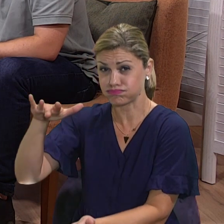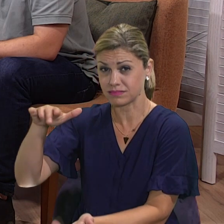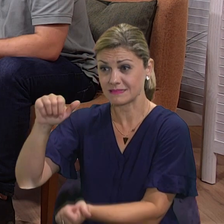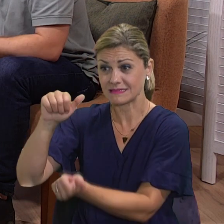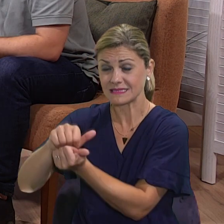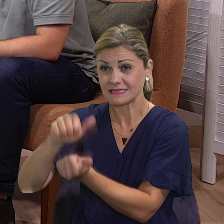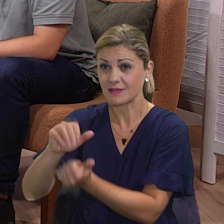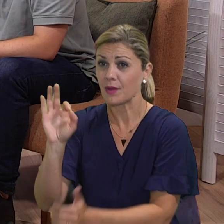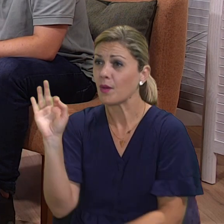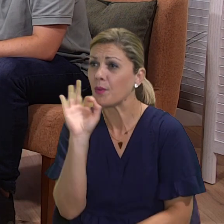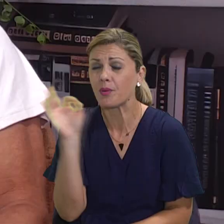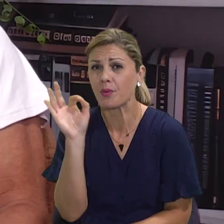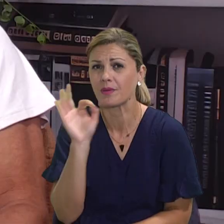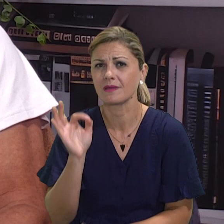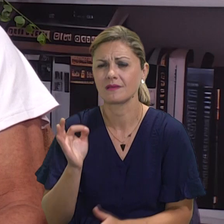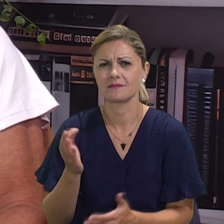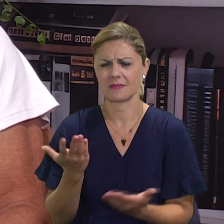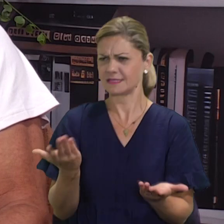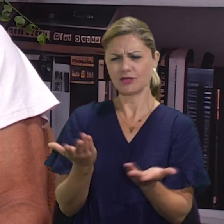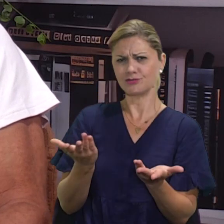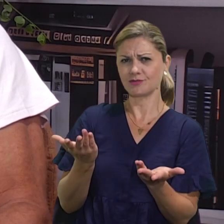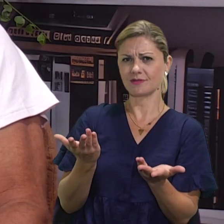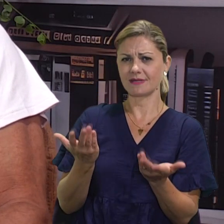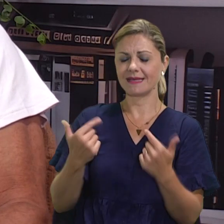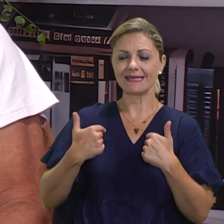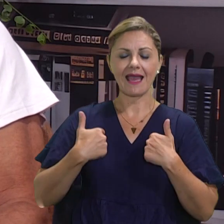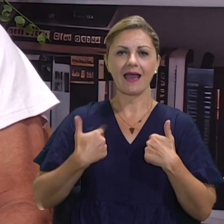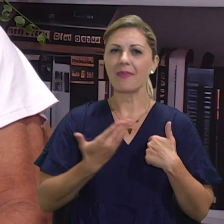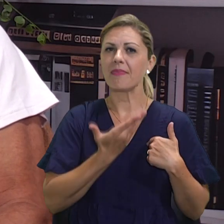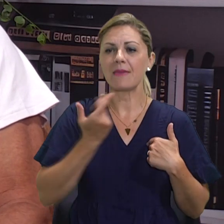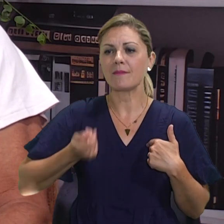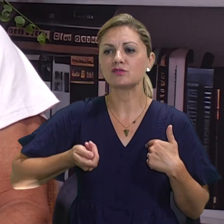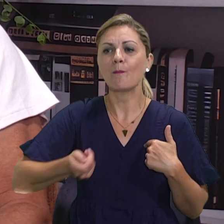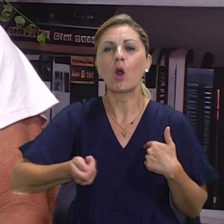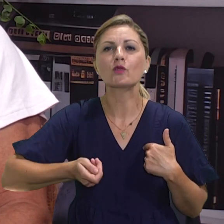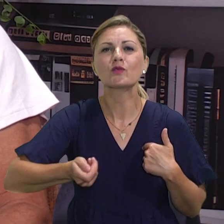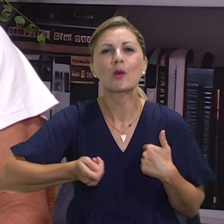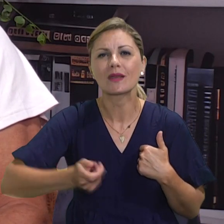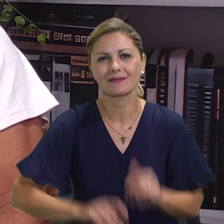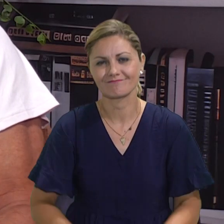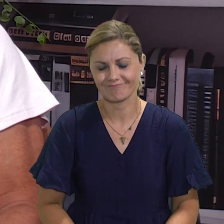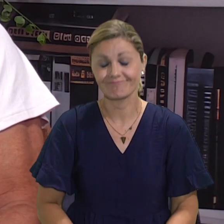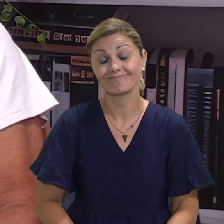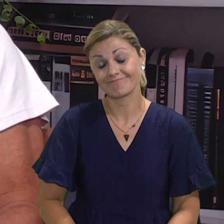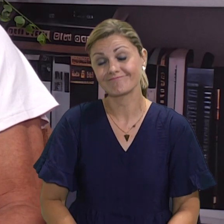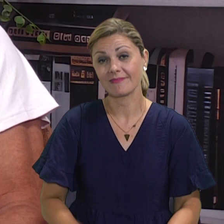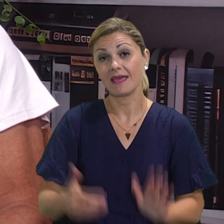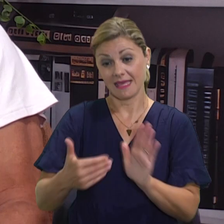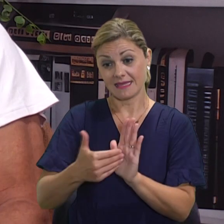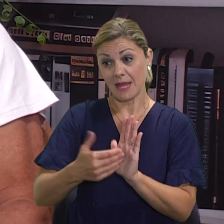dan. A zašto? Pa zato što trebate imati sponzore. A ja moram sponzorirati neke druge